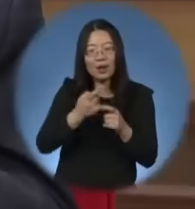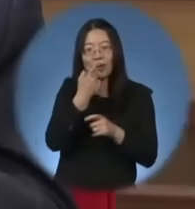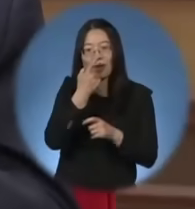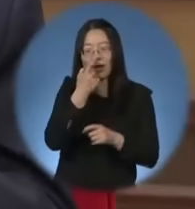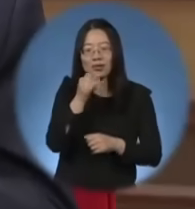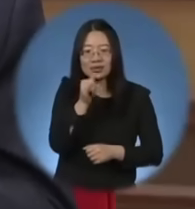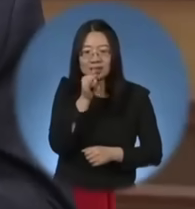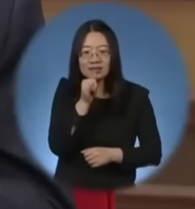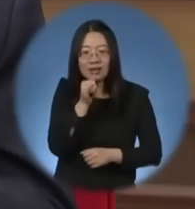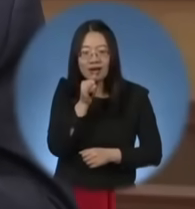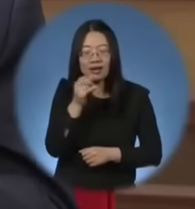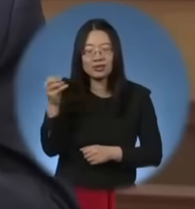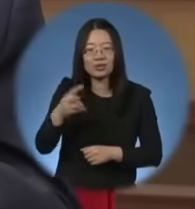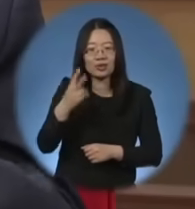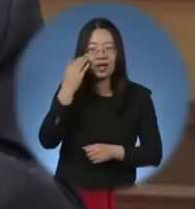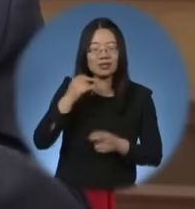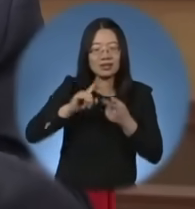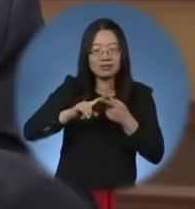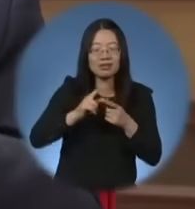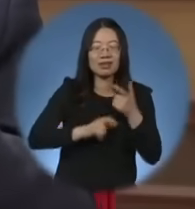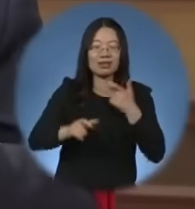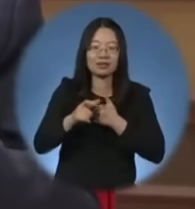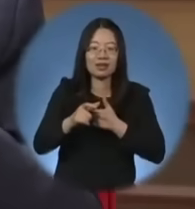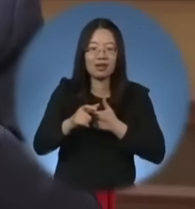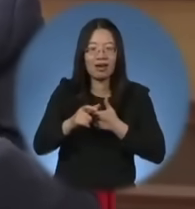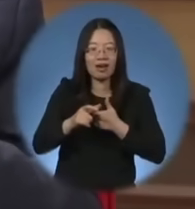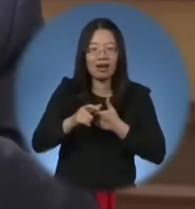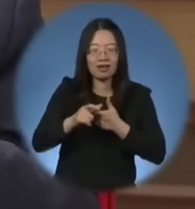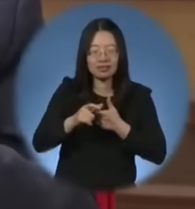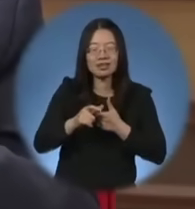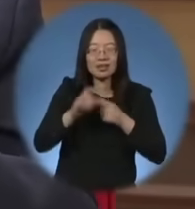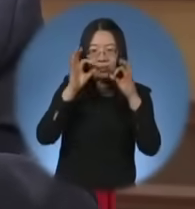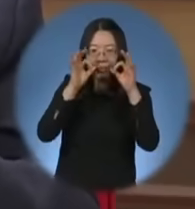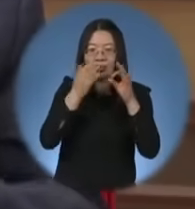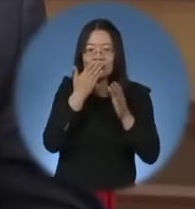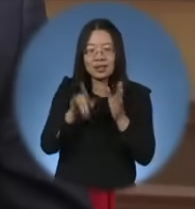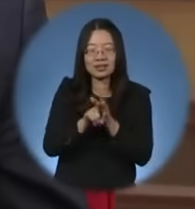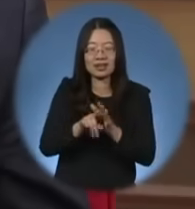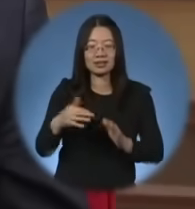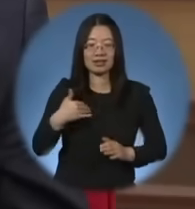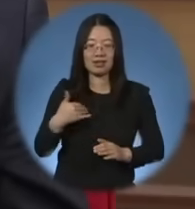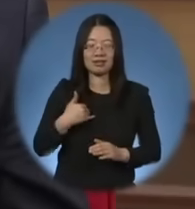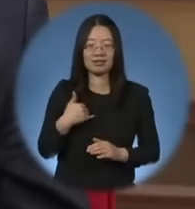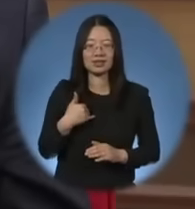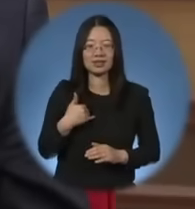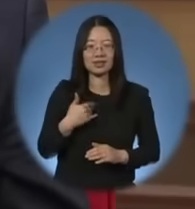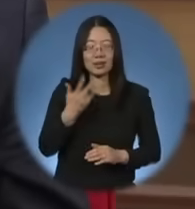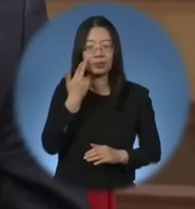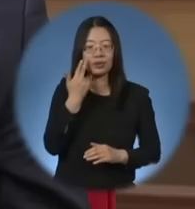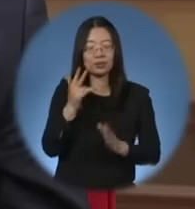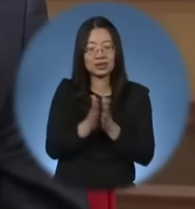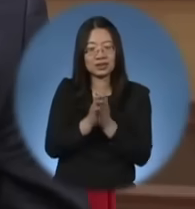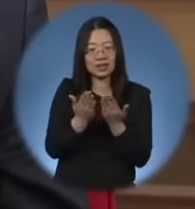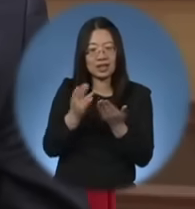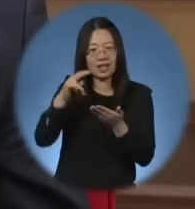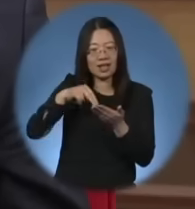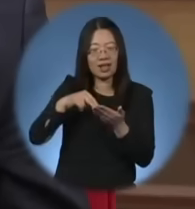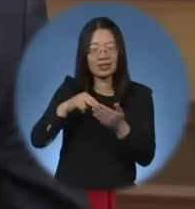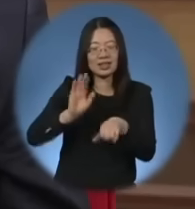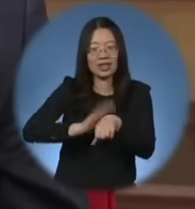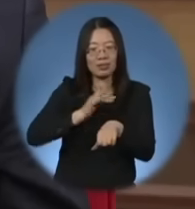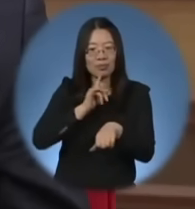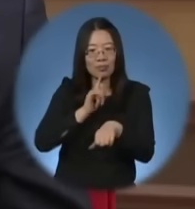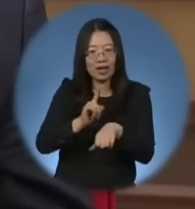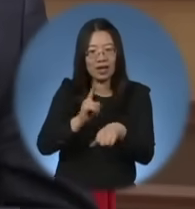대해서 좀 배우는 거 예 예 또 한국에 대해서 좀 더 저 토하게 좀 제가 상당히 저 미국 책에